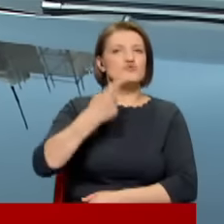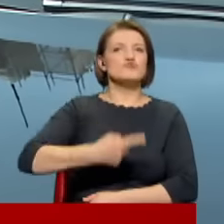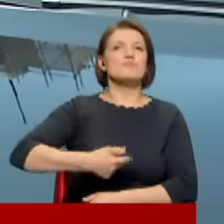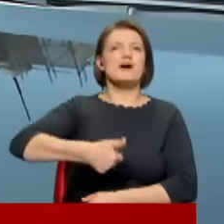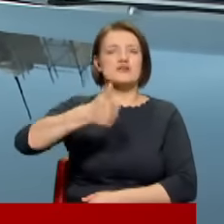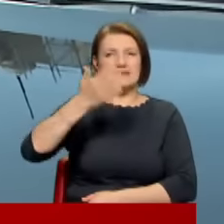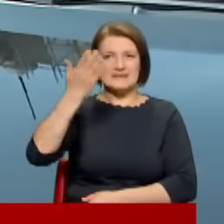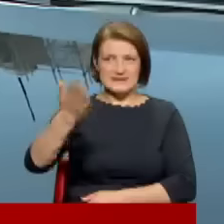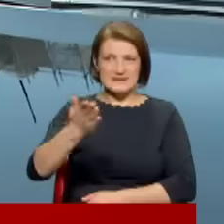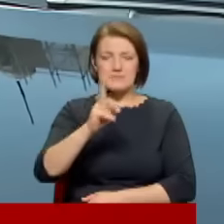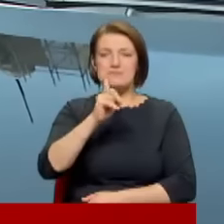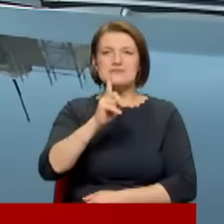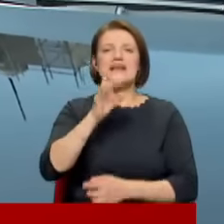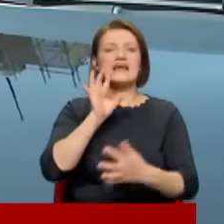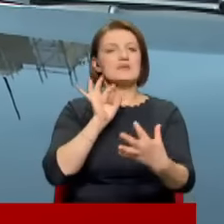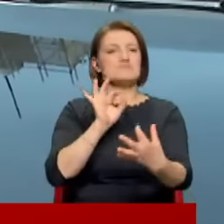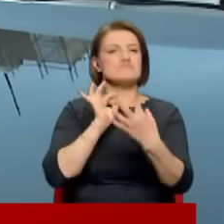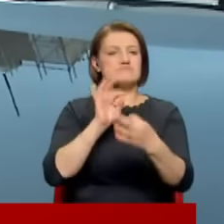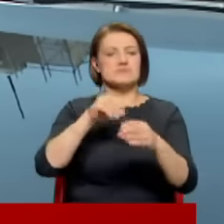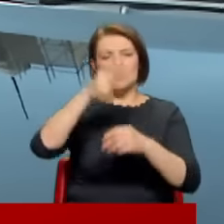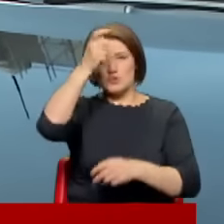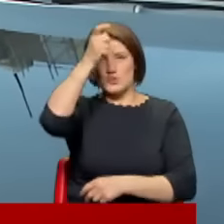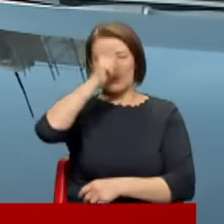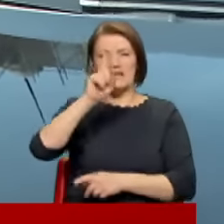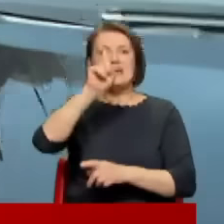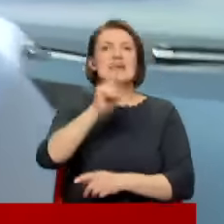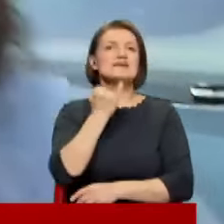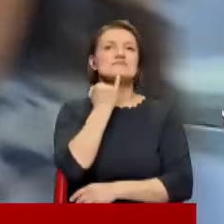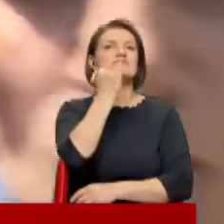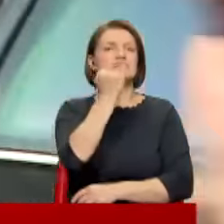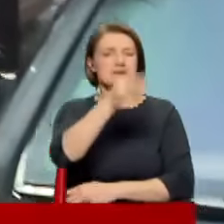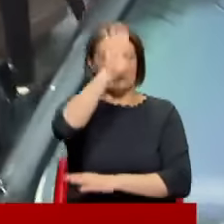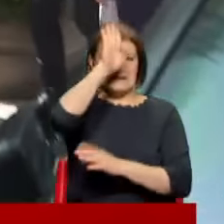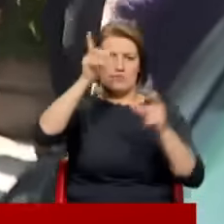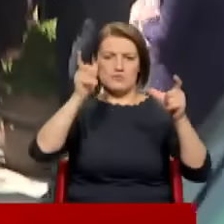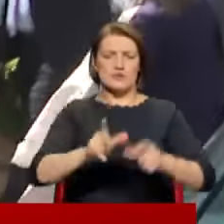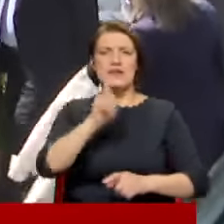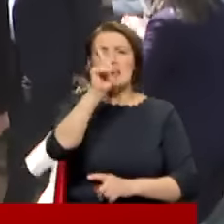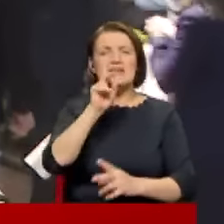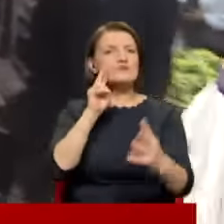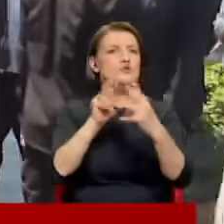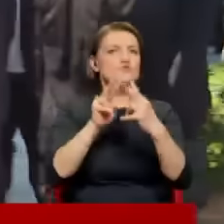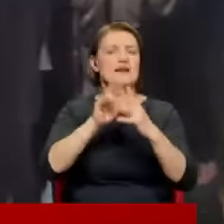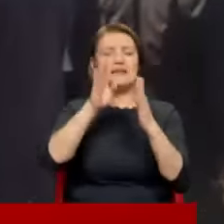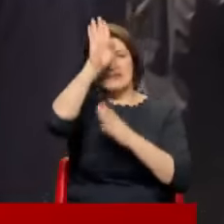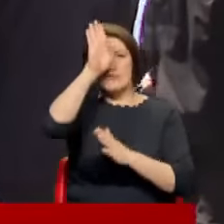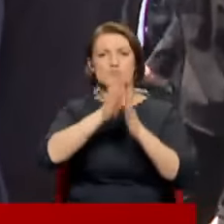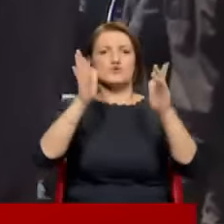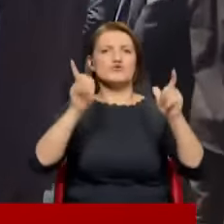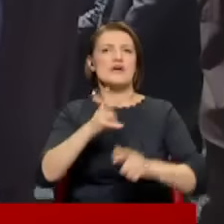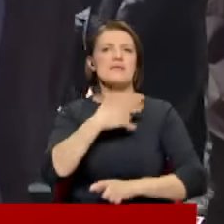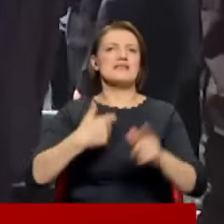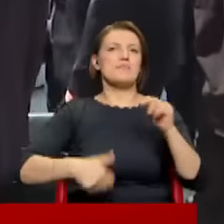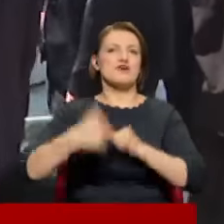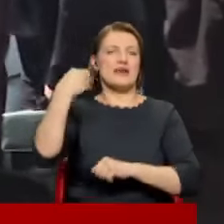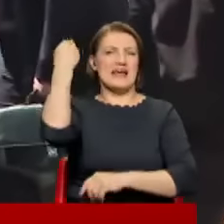Cumhurbaşkanı Steinmeier bir dizi temas için Türkiye'de, ilk durağı İstanbul, ilk temassa İstanbul Büyükşehir Belediye Başkanı Ekrem